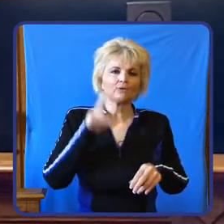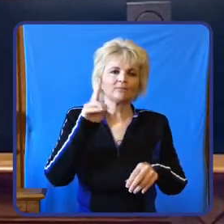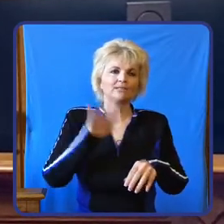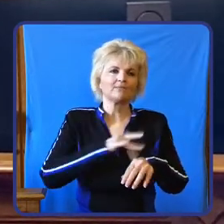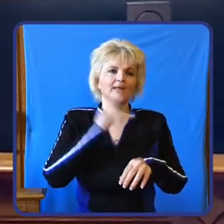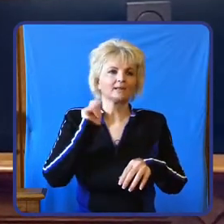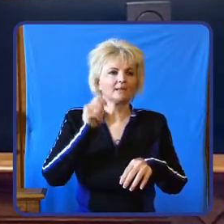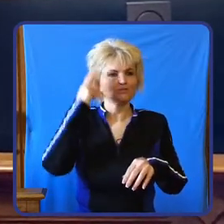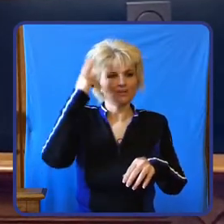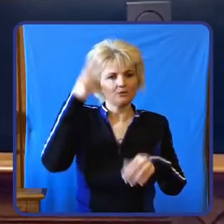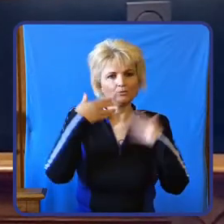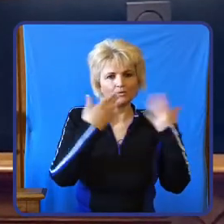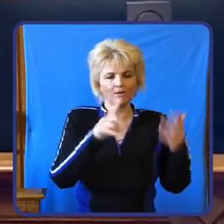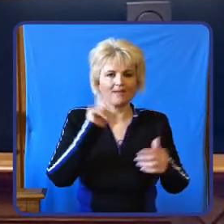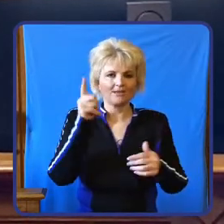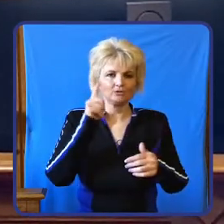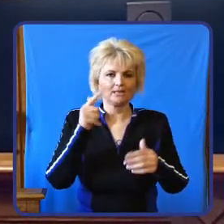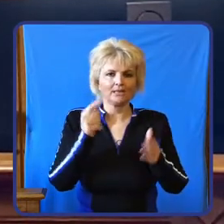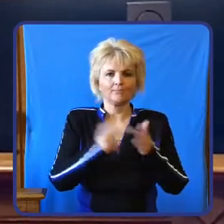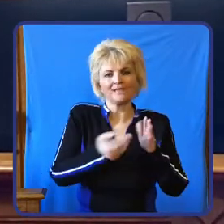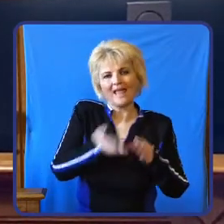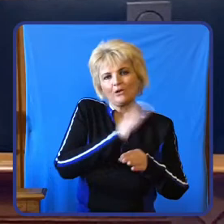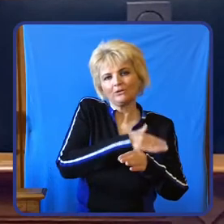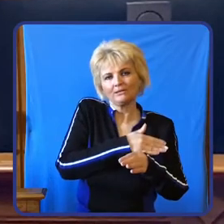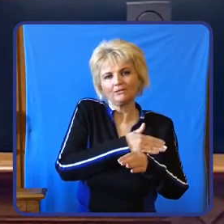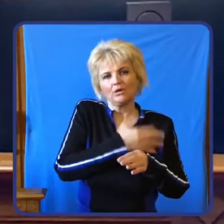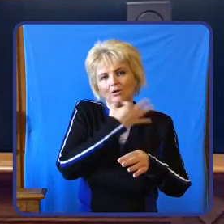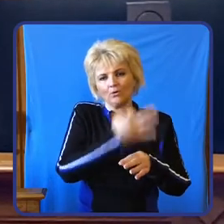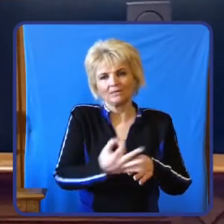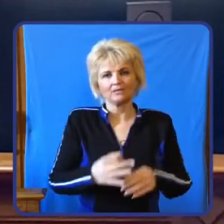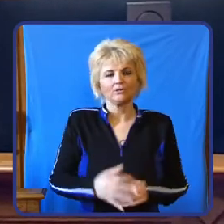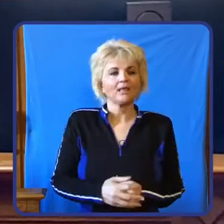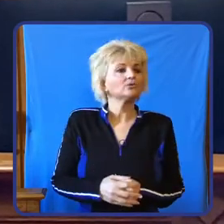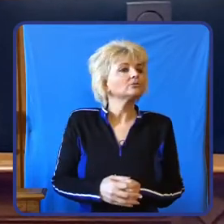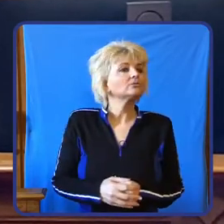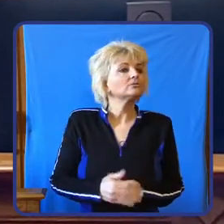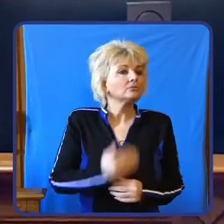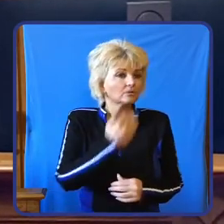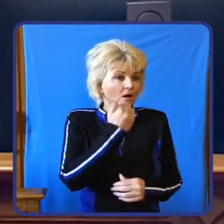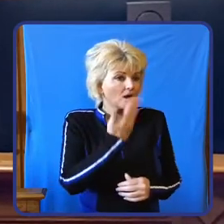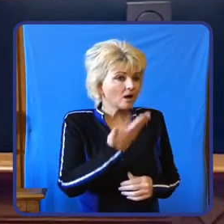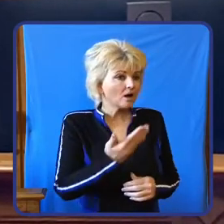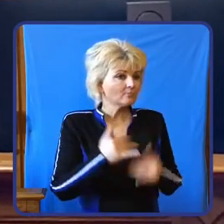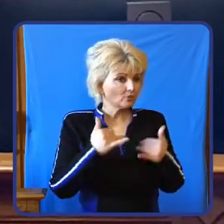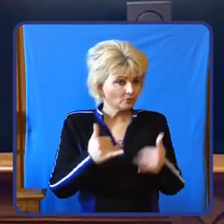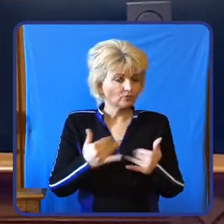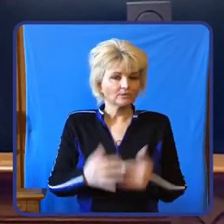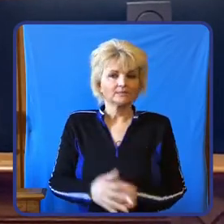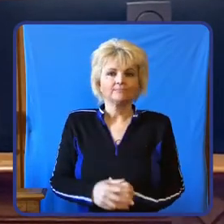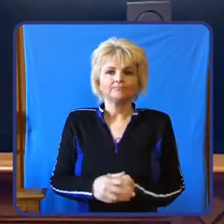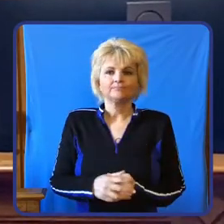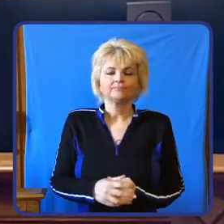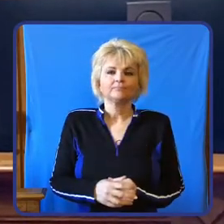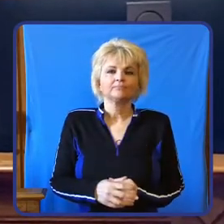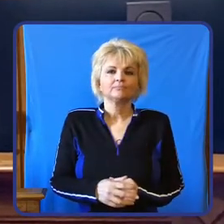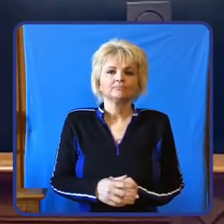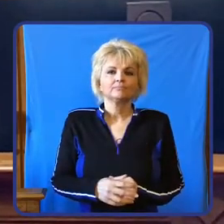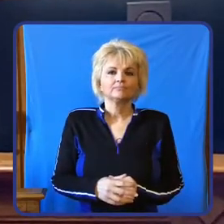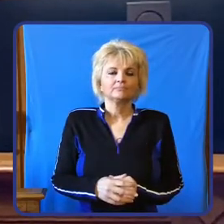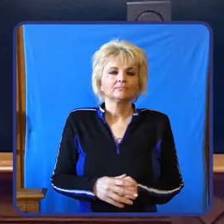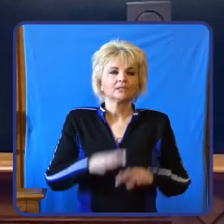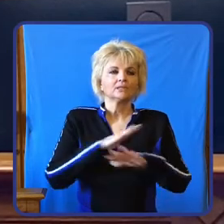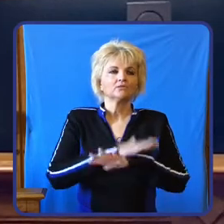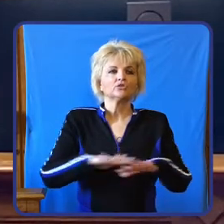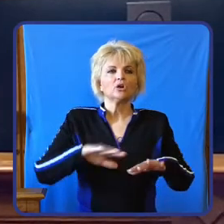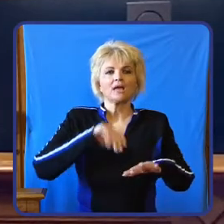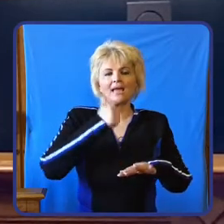Ferenc képviselő úr, második napirendeleti hozzászólás feltétlenül szükséges? Ezt most jelentettük, hogy csak egyet szeretnénk